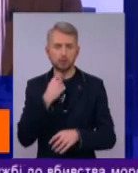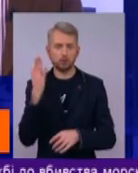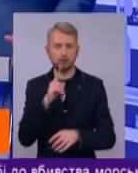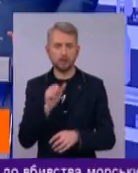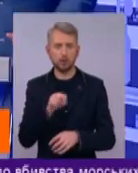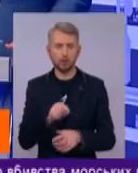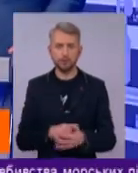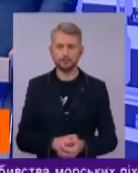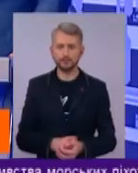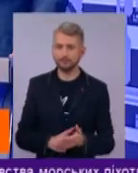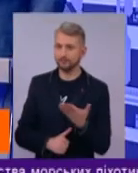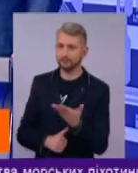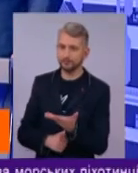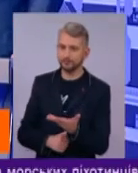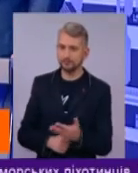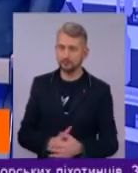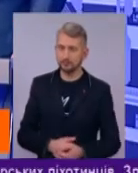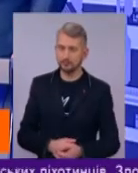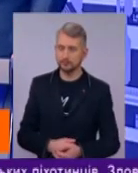за нього. Угу. Пане Валерію, будь ласка, ви...